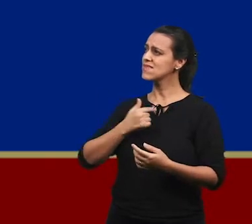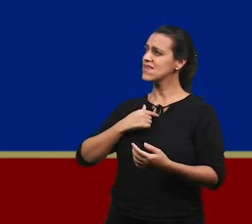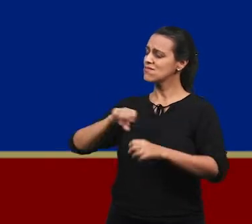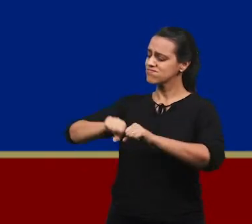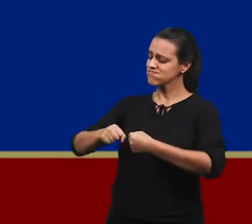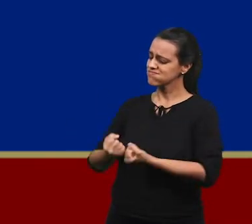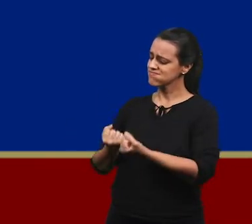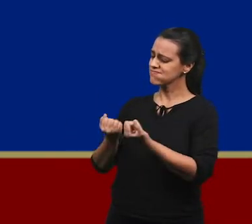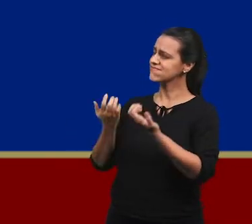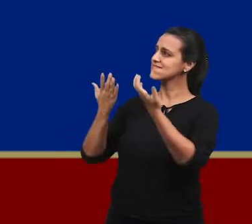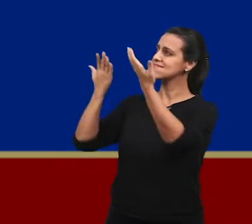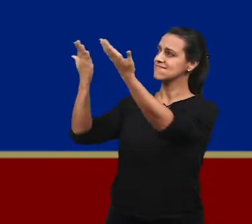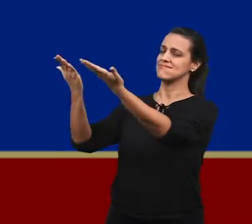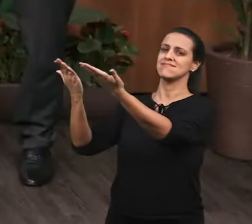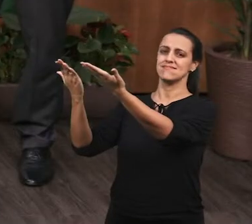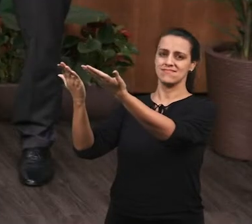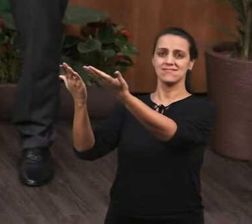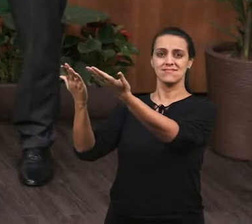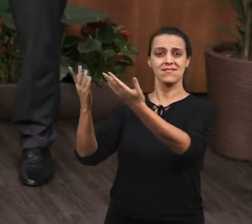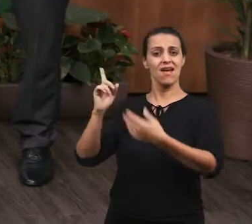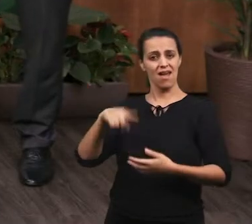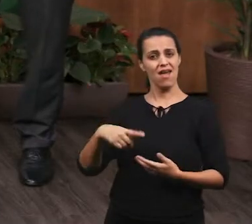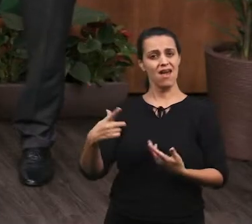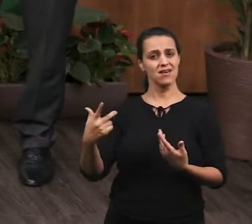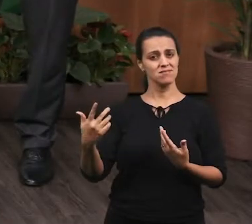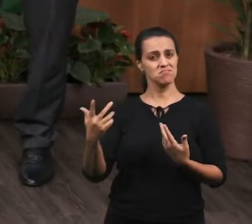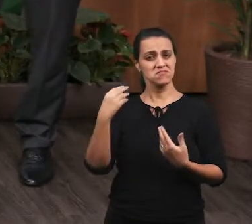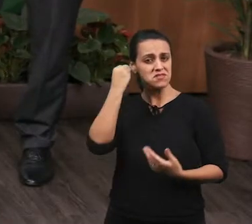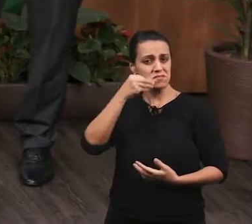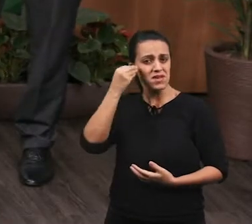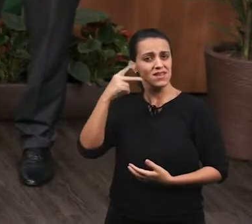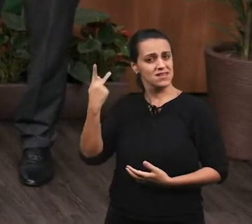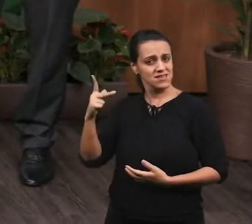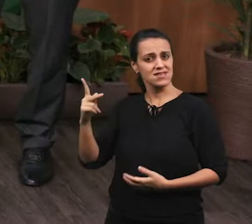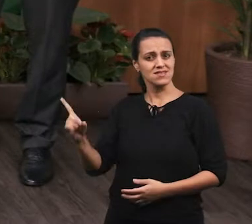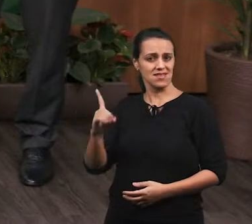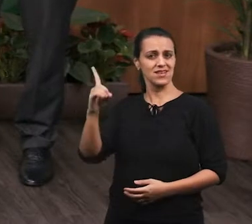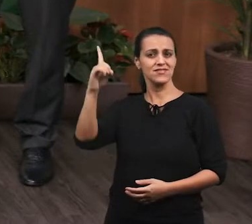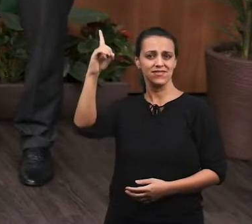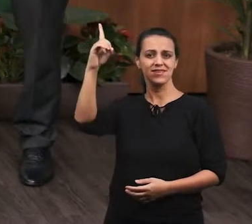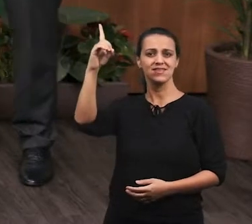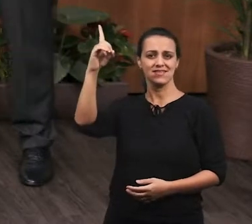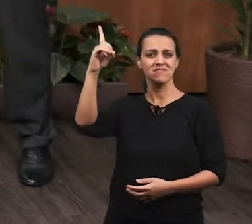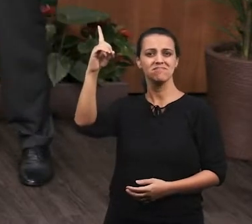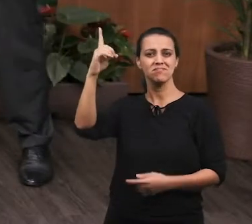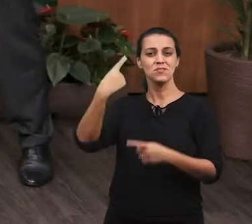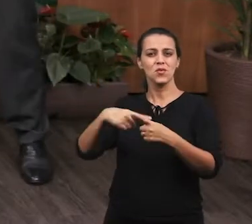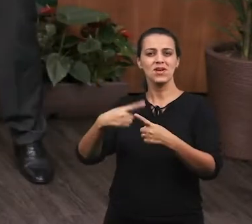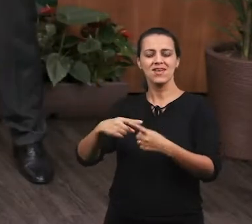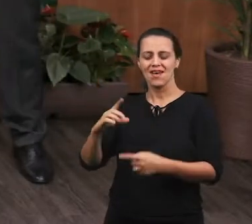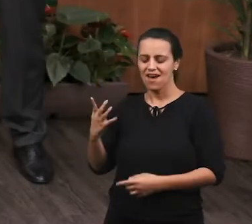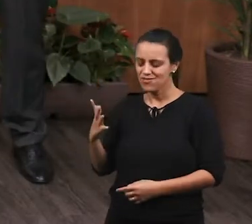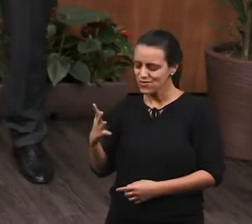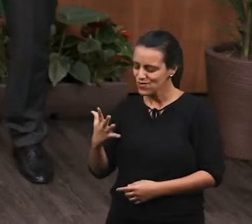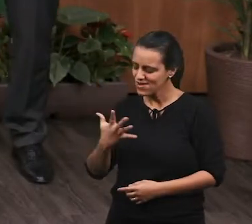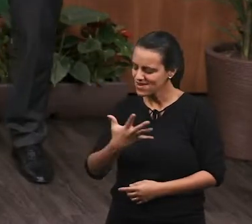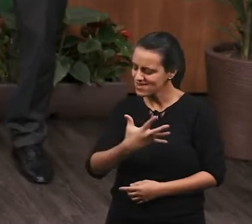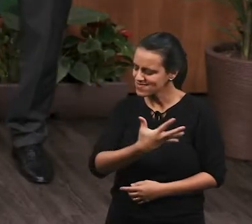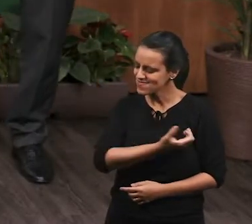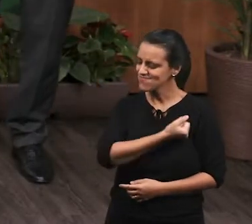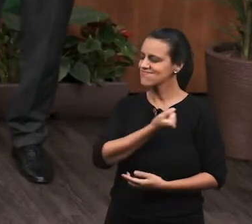Псалом 140, стих 2. И это переживание царя Давида, как человека,